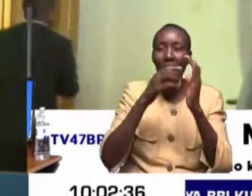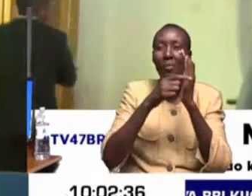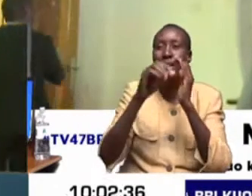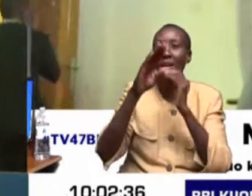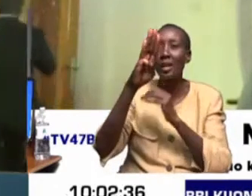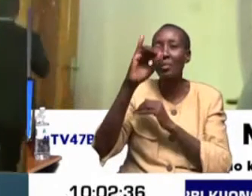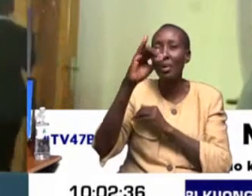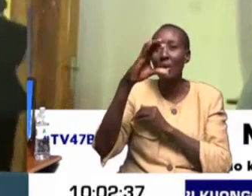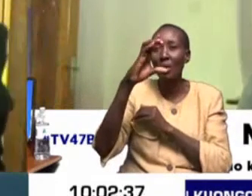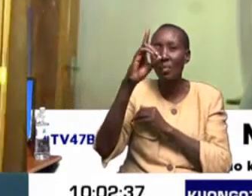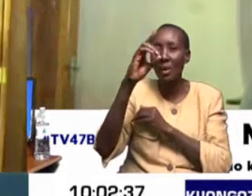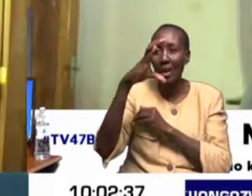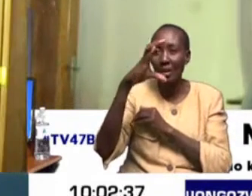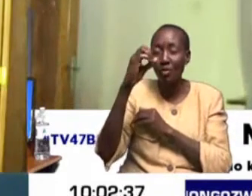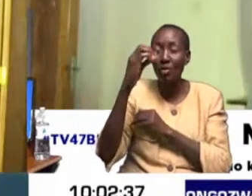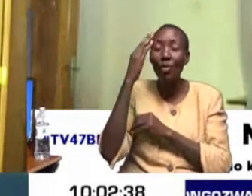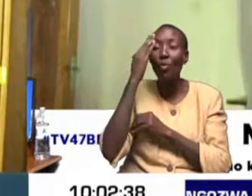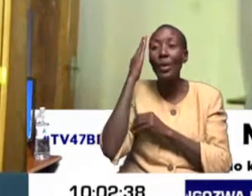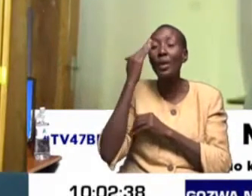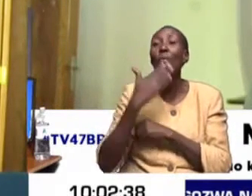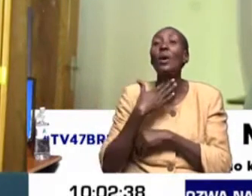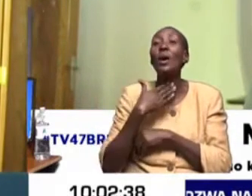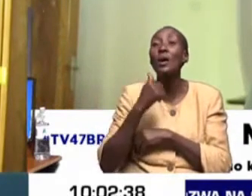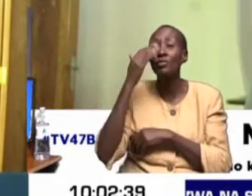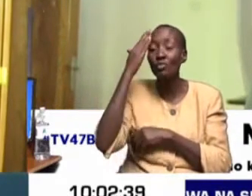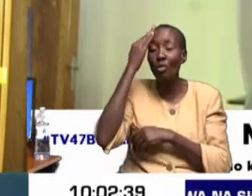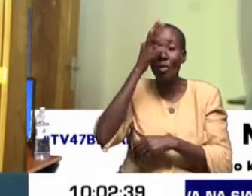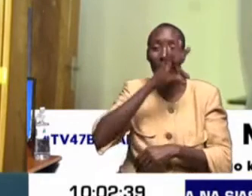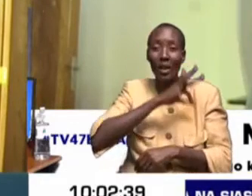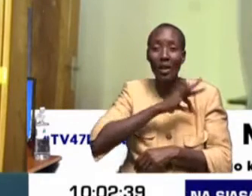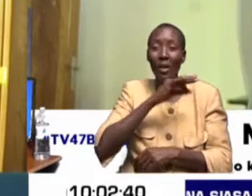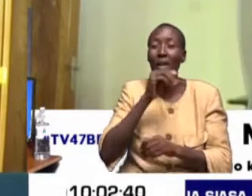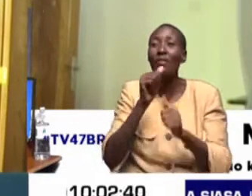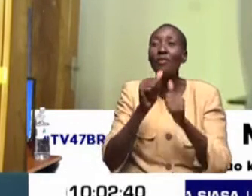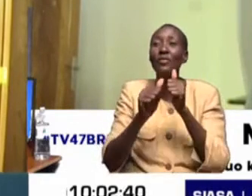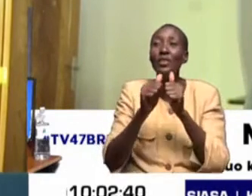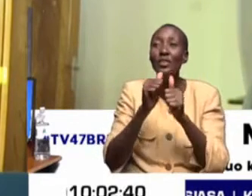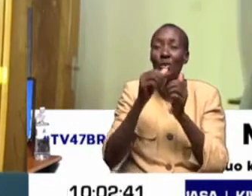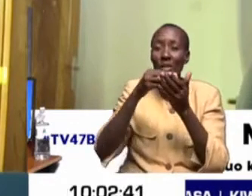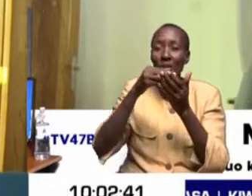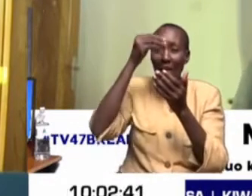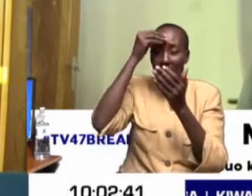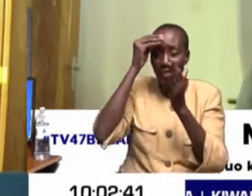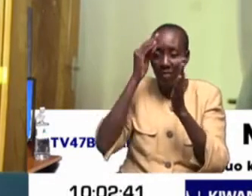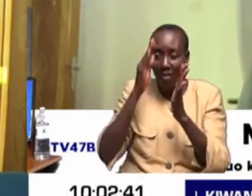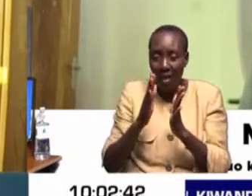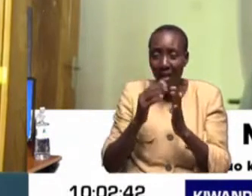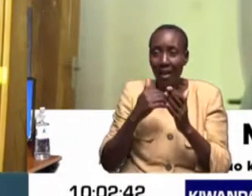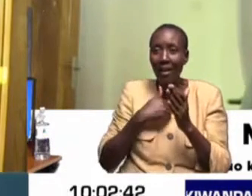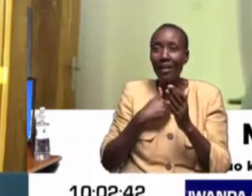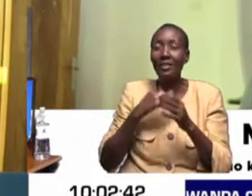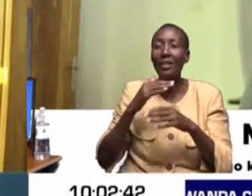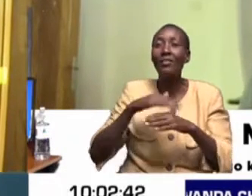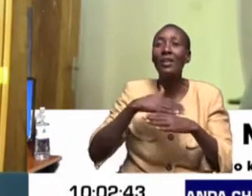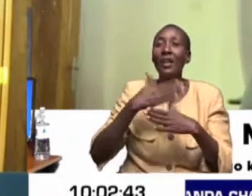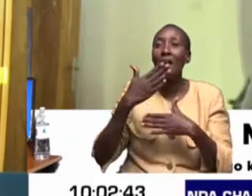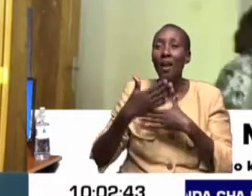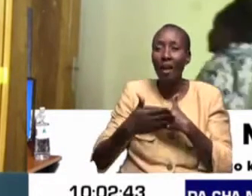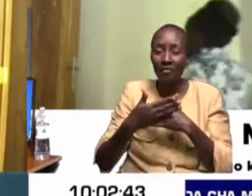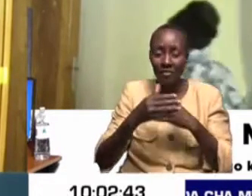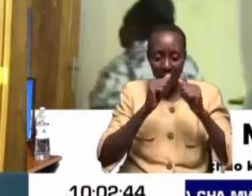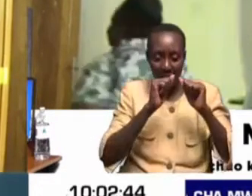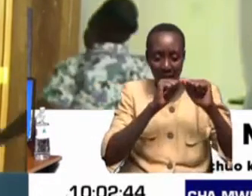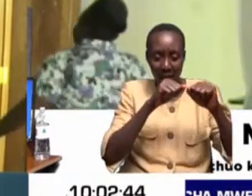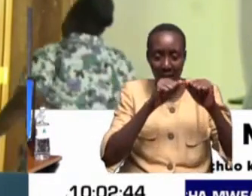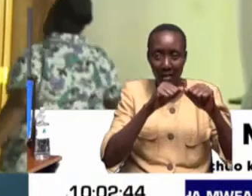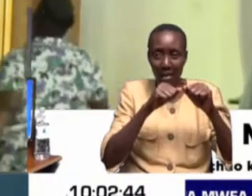mtazamaji, tunafuatilia tuweze kujua ni manufaa kama yapi yale ambayo wanafunzi watakuwa nayapata baina ya makubaliano